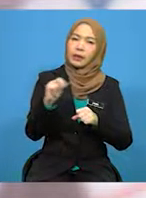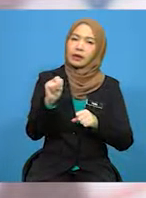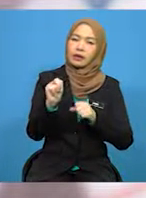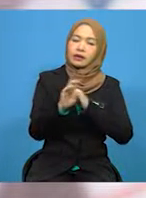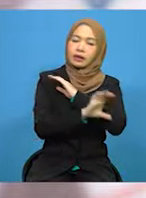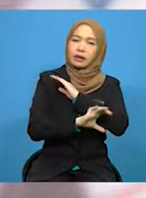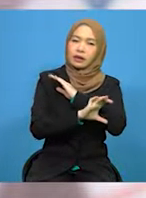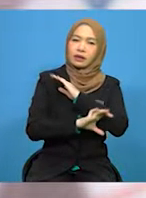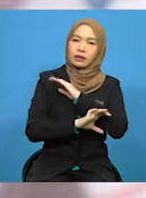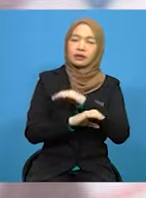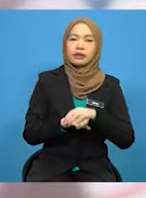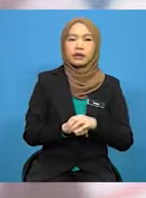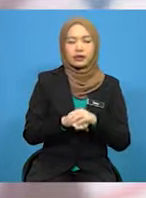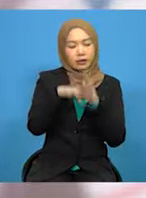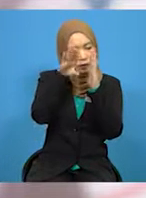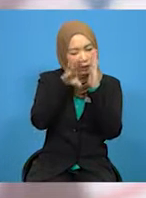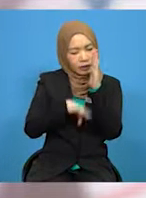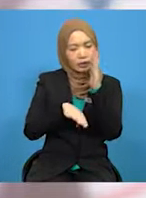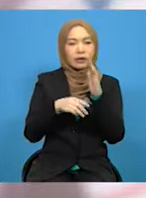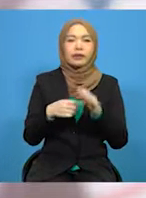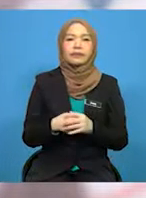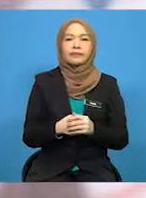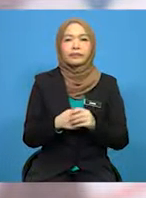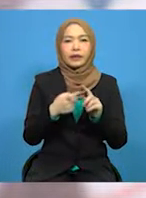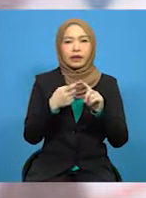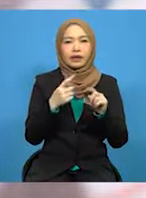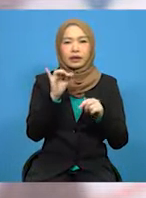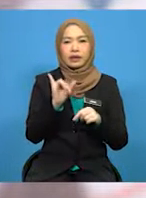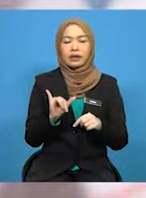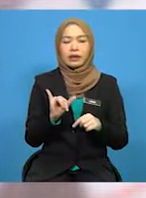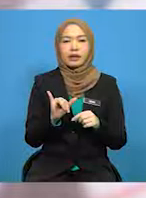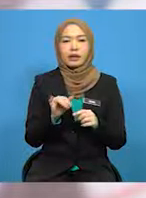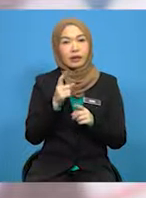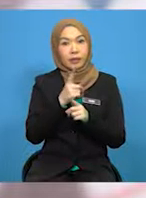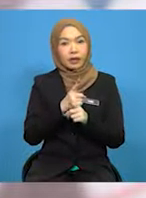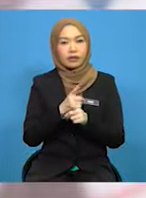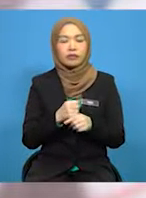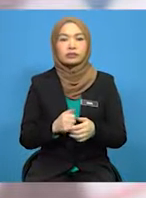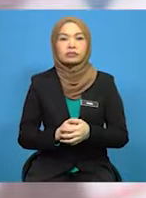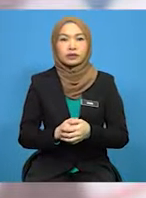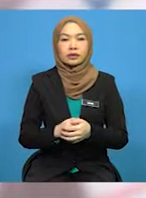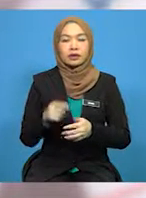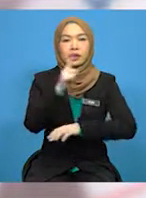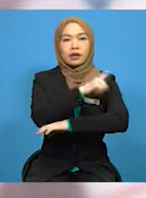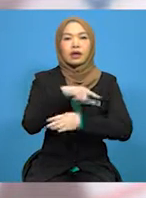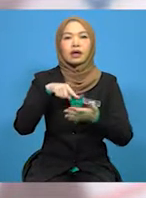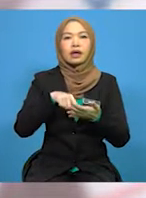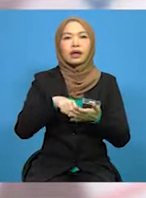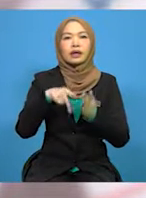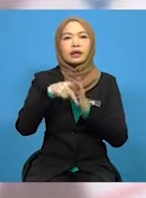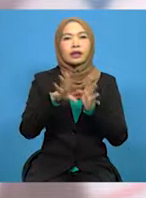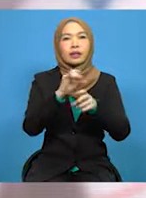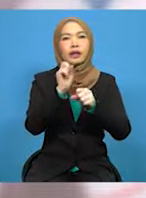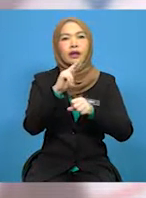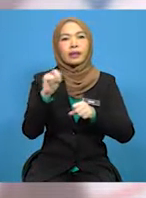daripada keadaan sebenarnya. Hal ini menunjukkan pendapatan negara